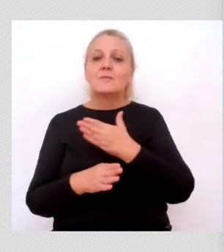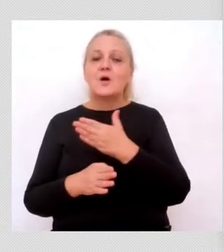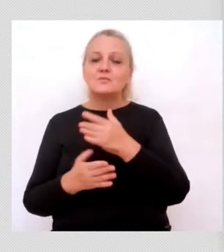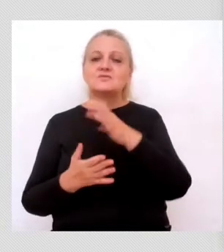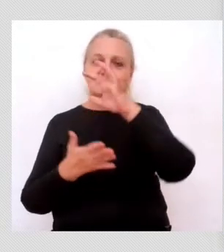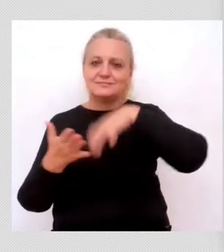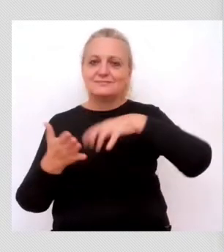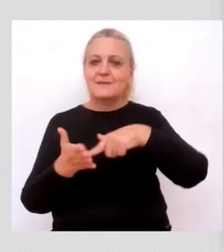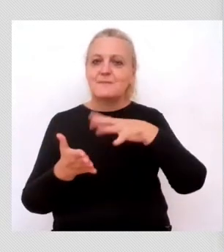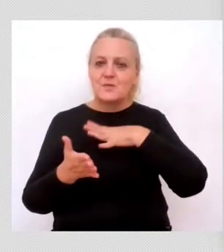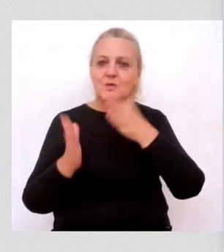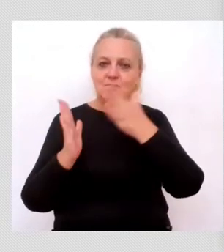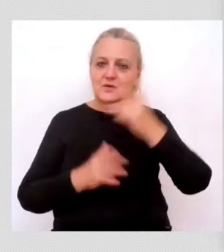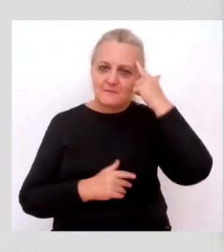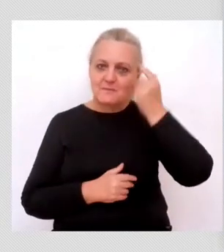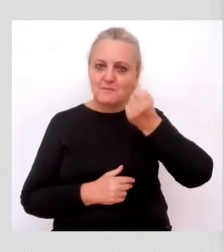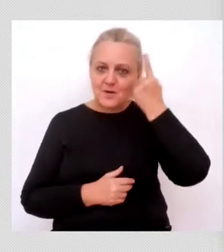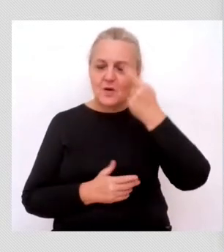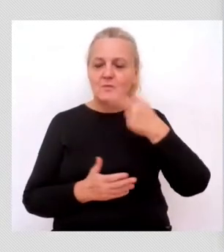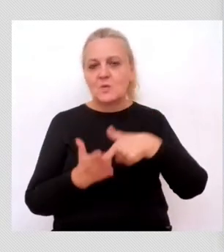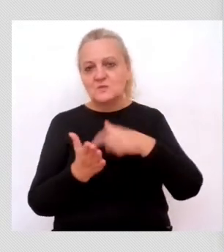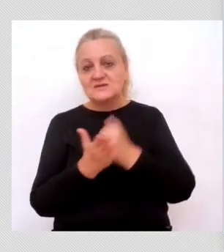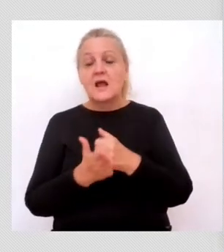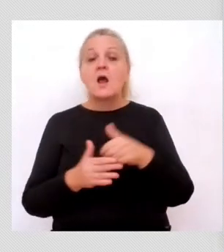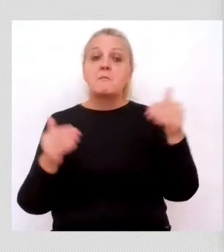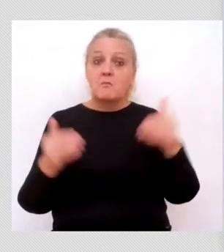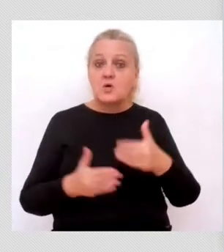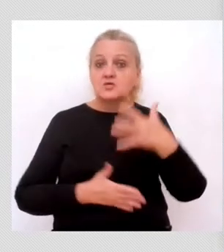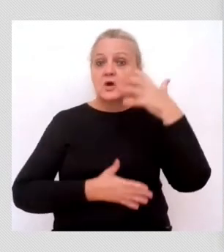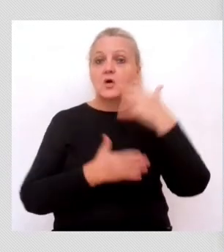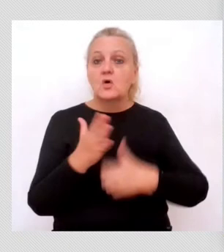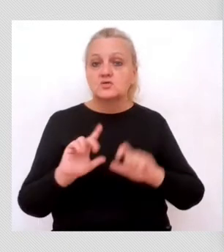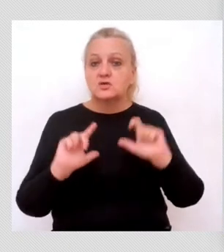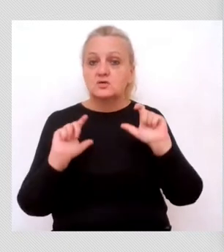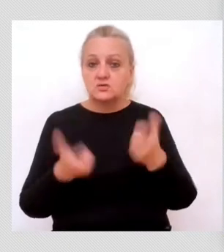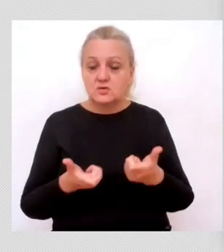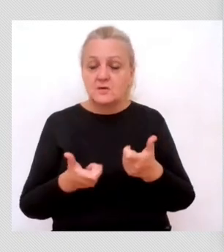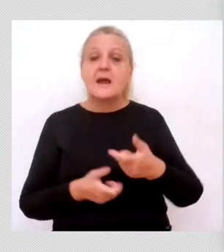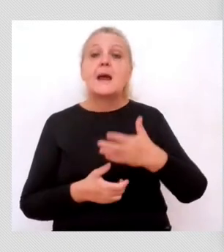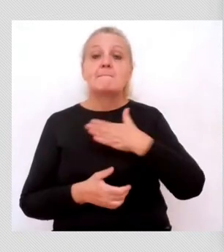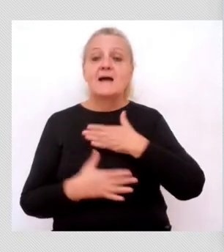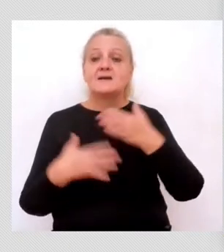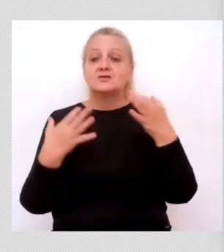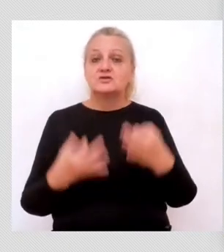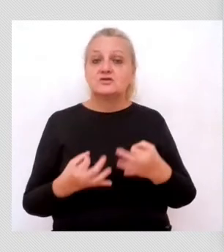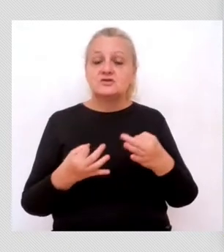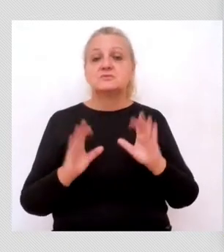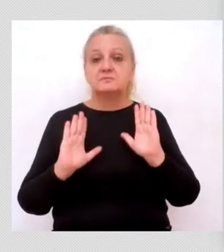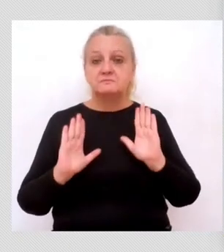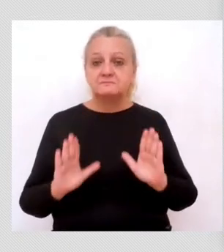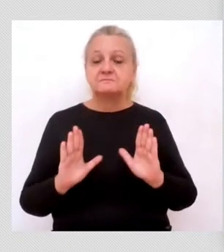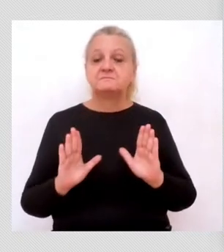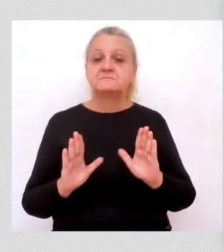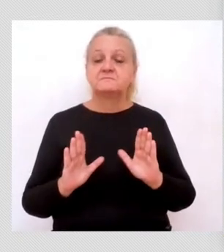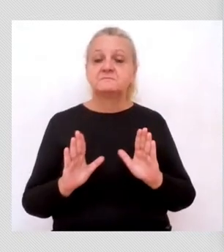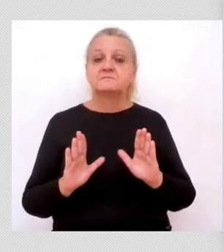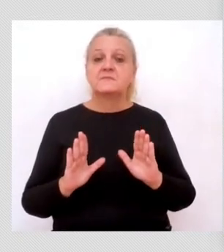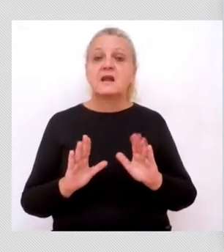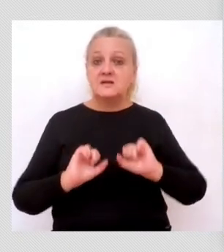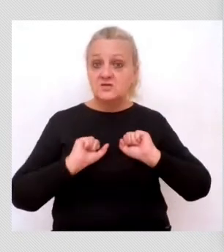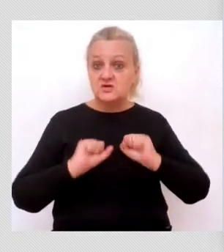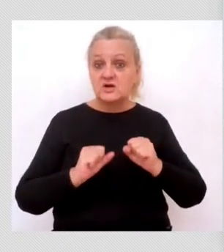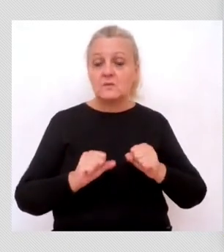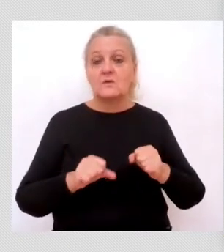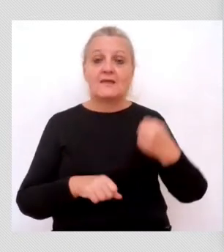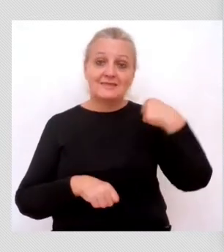parę pomysłów na inicjatywy ustawodawcze, można wykorzystać to, że mamy dzisiaj w miarę jeszcze funkcjonujące